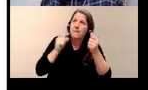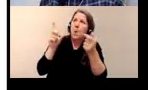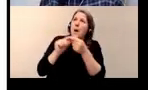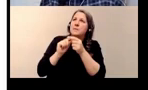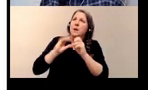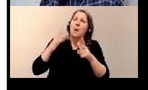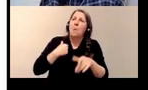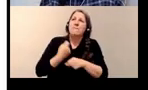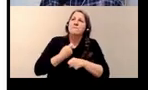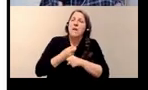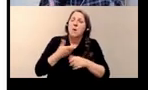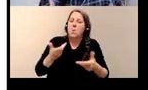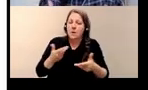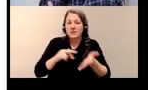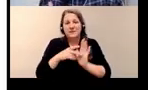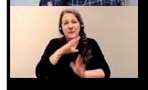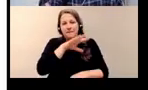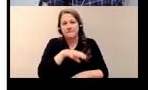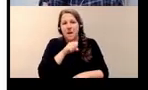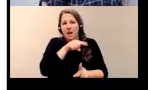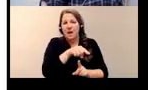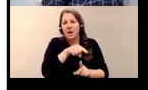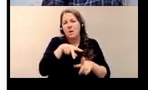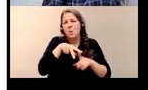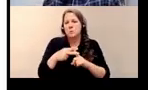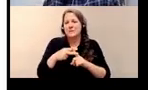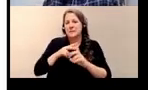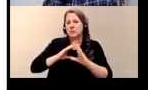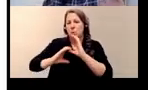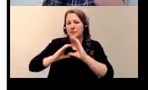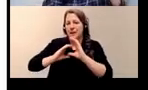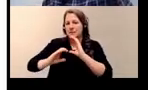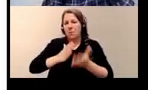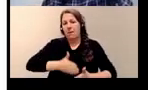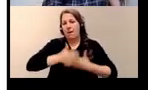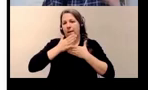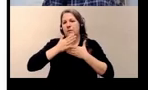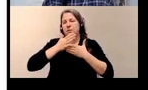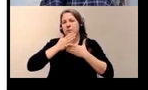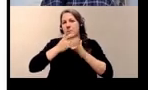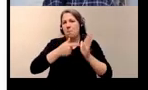en fait cet objet comme outil de communication avec la clientèle.